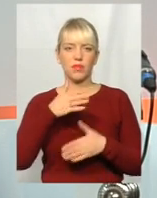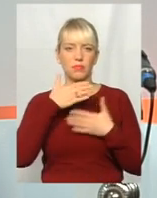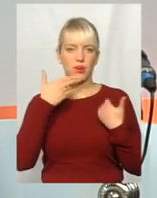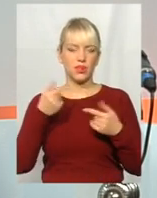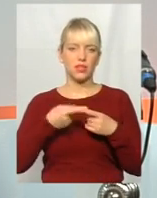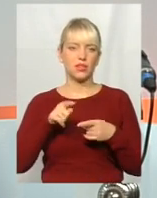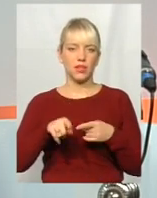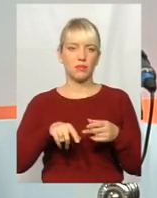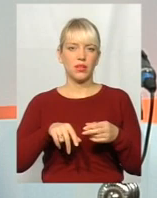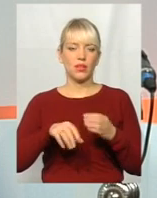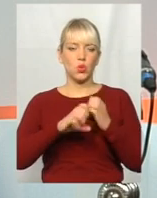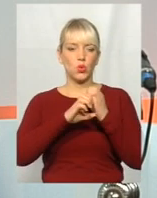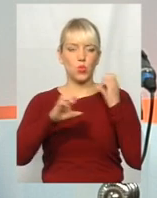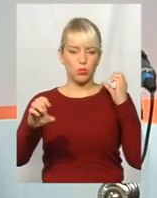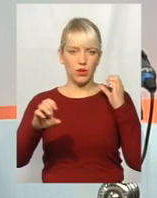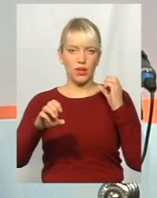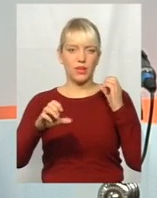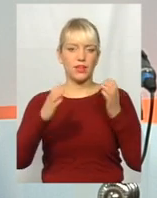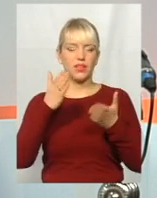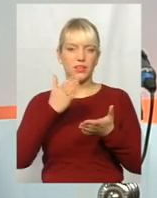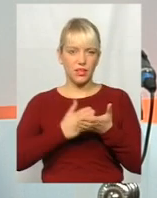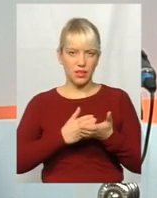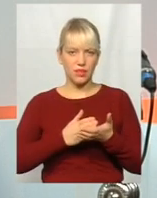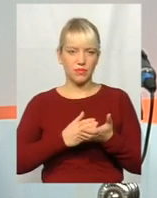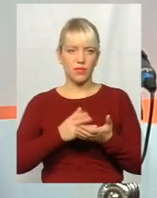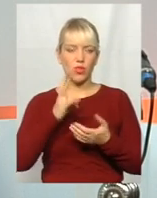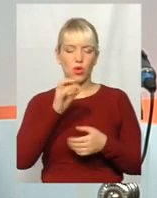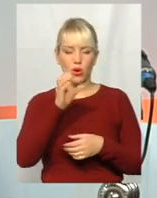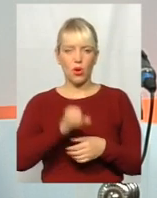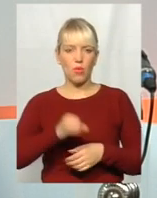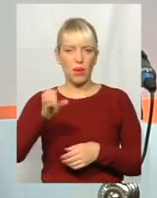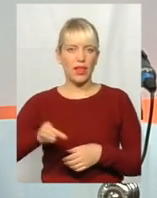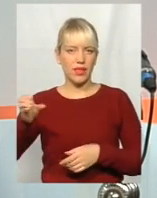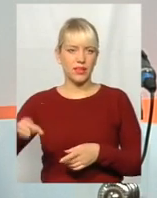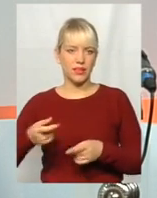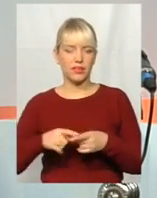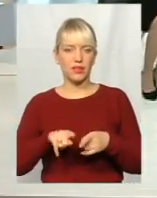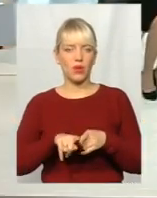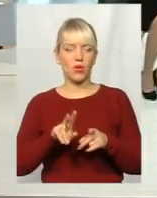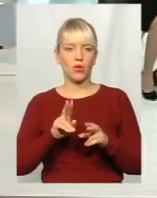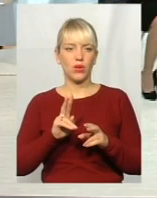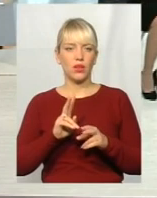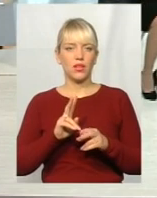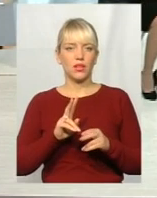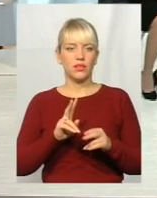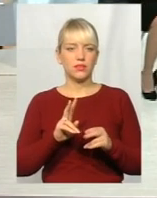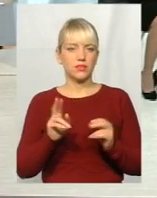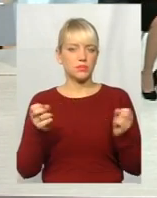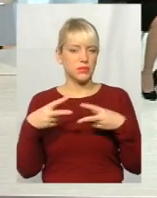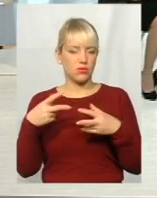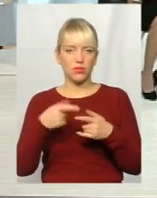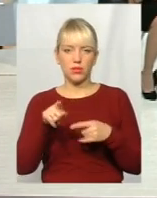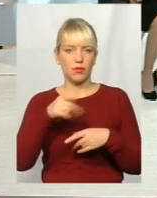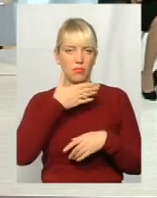Там прохідна труба є, до прикладу, так, опалення там, як такого, як ми звикли з приладами опалення, там немає в